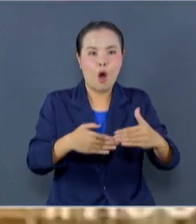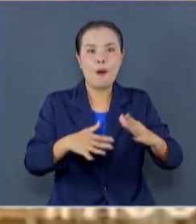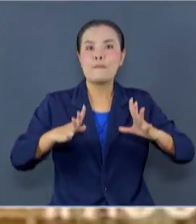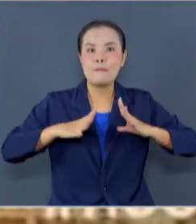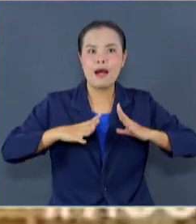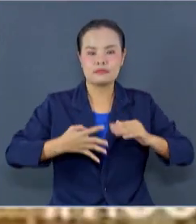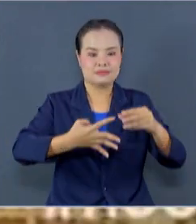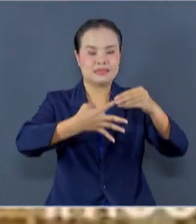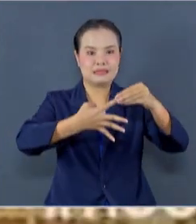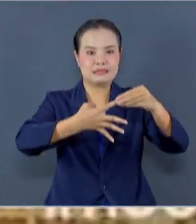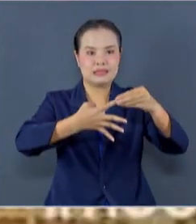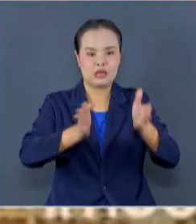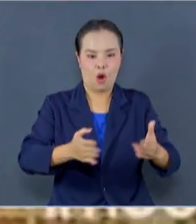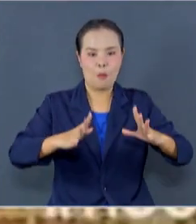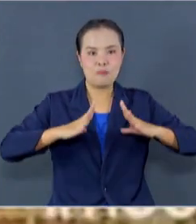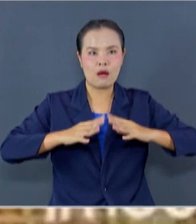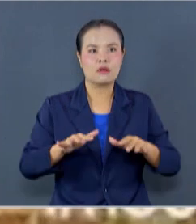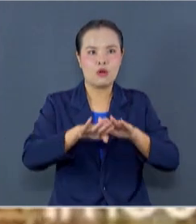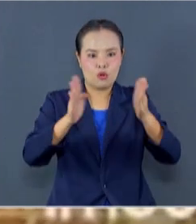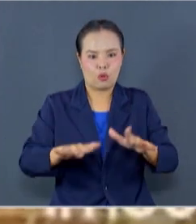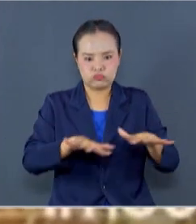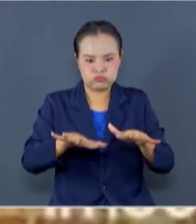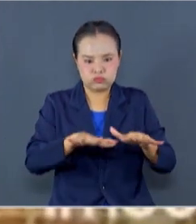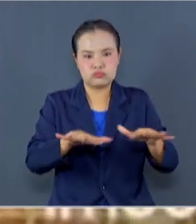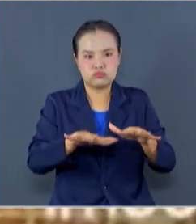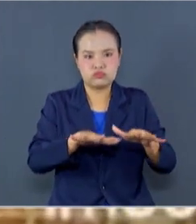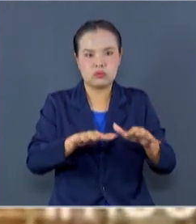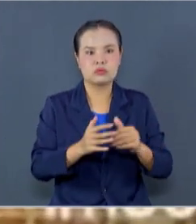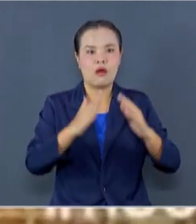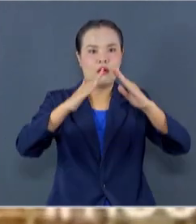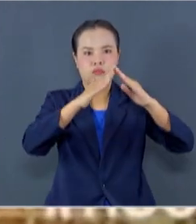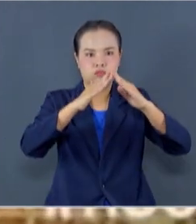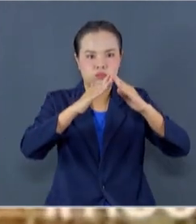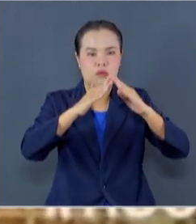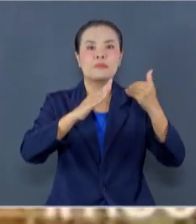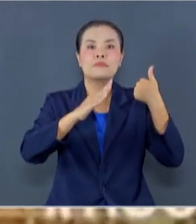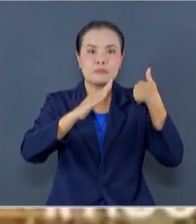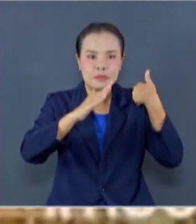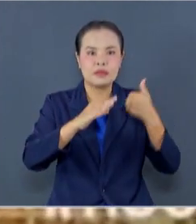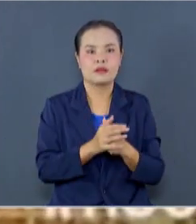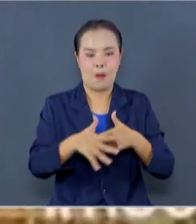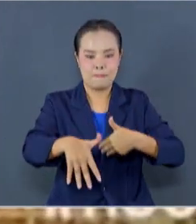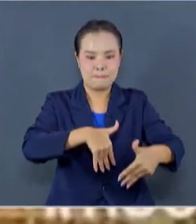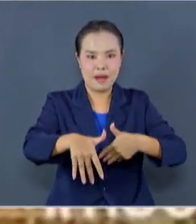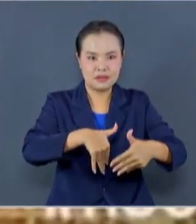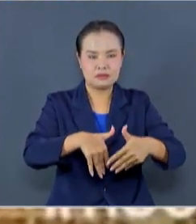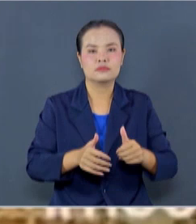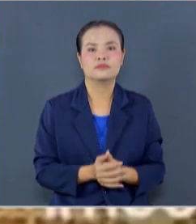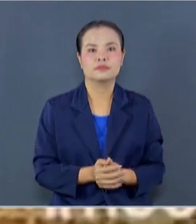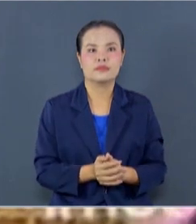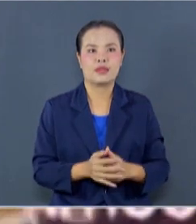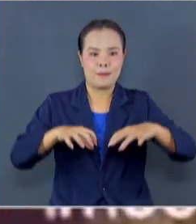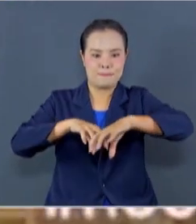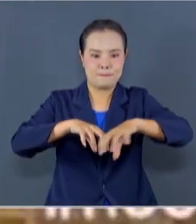เขาบอกว่ามันสั่นจนรู้สึกได้โต๊ะทำงานนี่โยกไปโยกมาเลยหลังคาสั่นนะฮะแล้วก็มีรายงานว่าประชาชนในอำเภอปายรวมทั้งพื้นที่